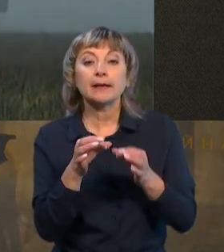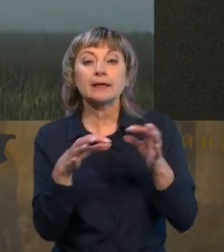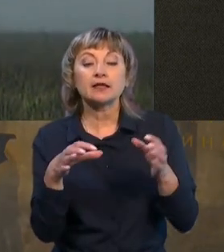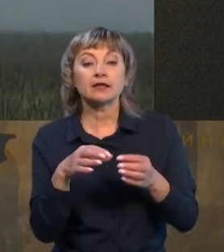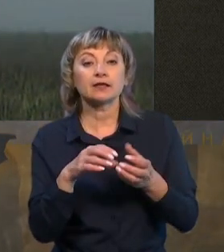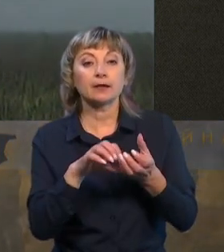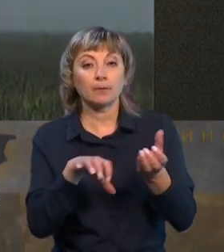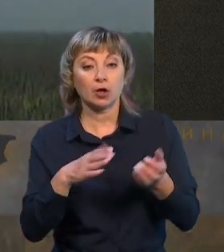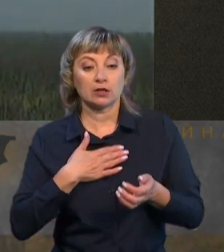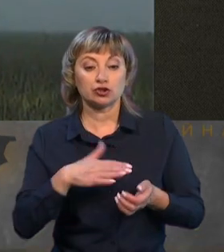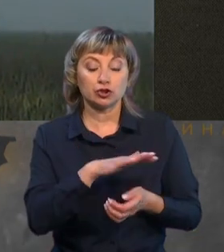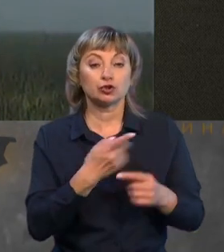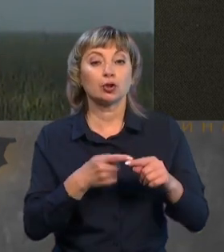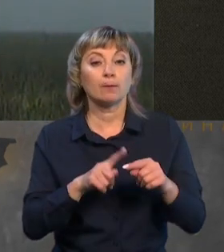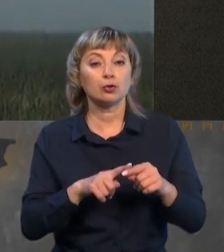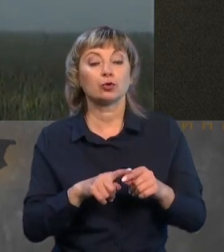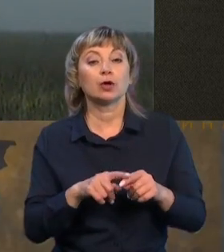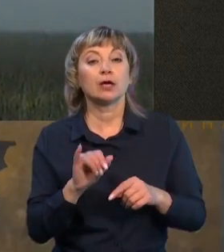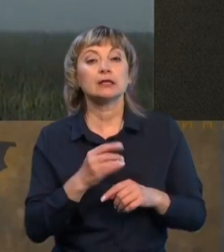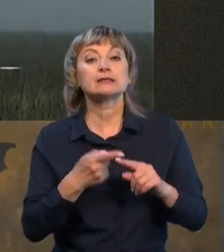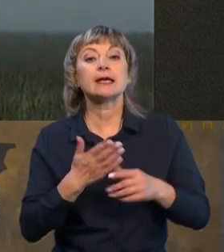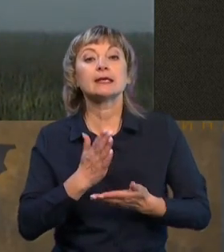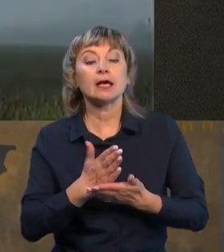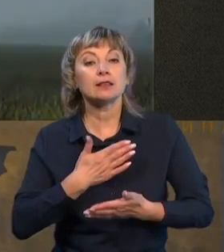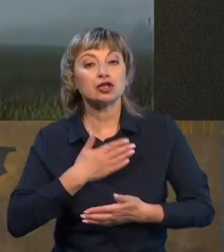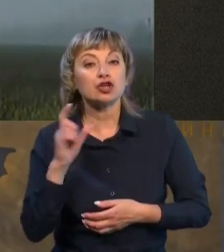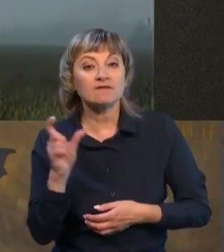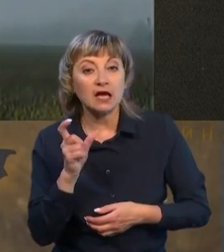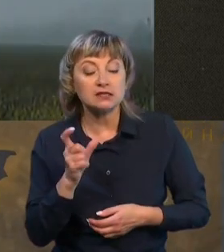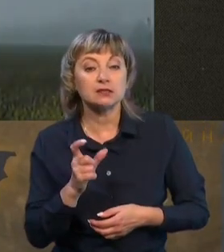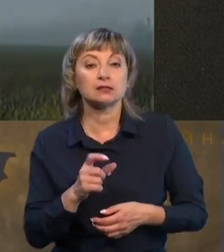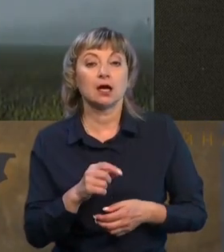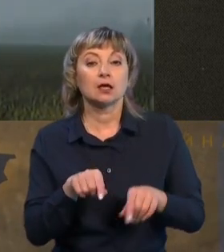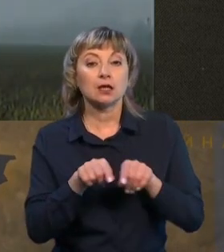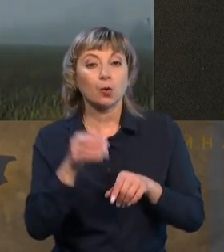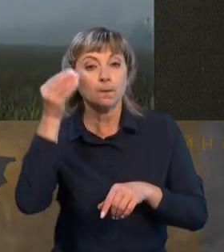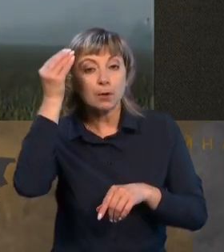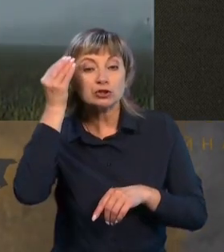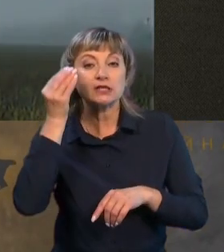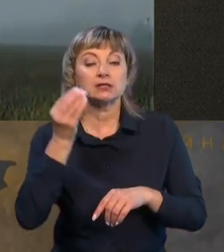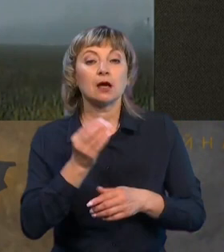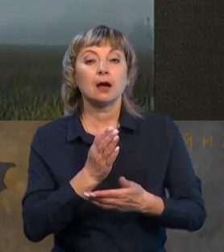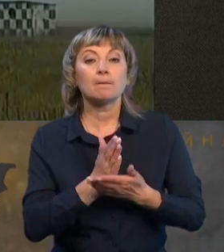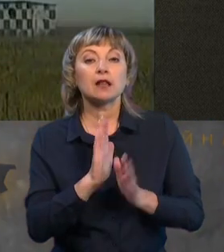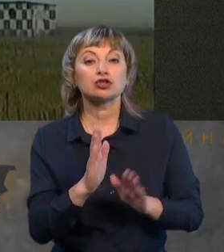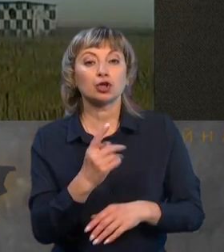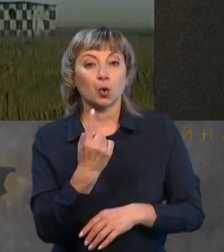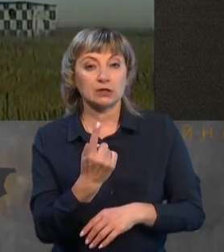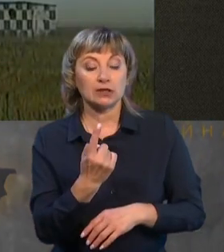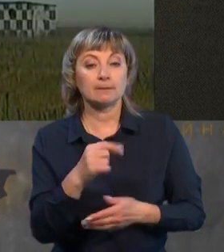боєголовки на нашій території Тому що Тому це і є наша власність але Таку позицію мав лише один